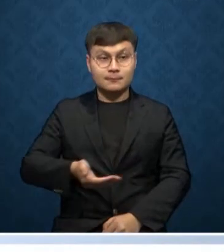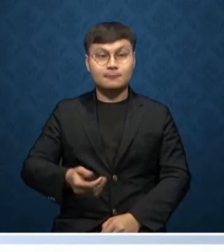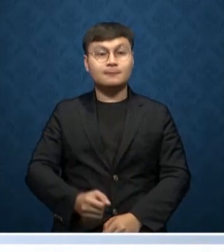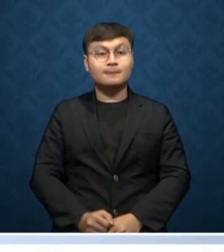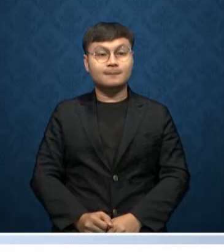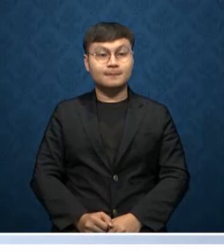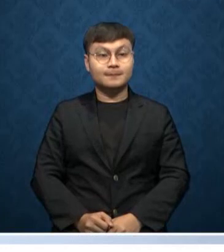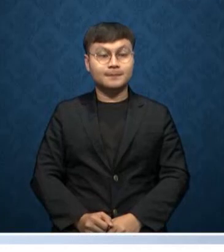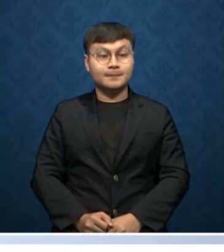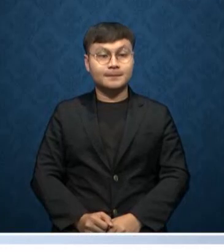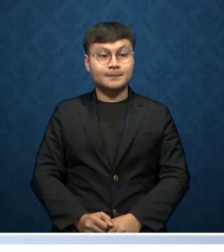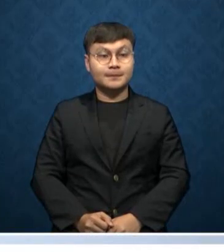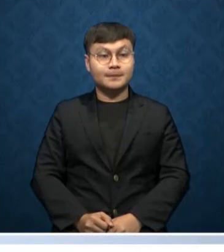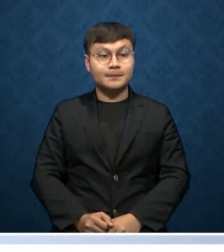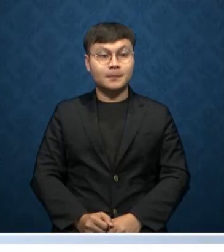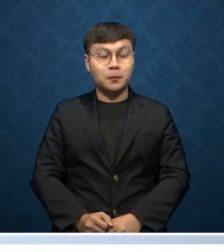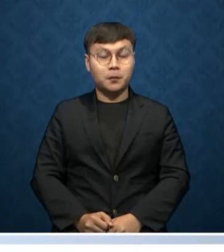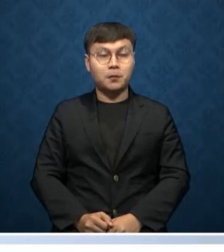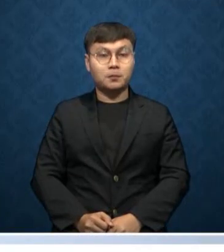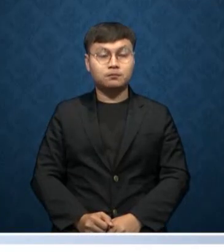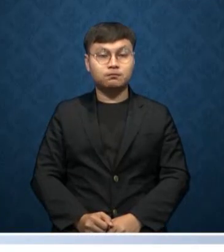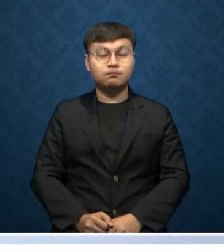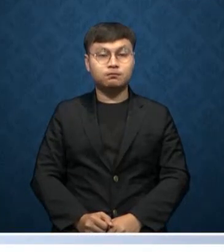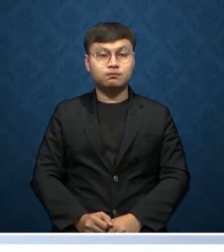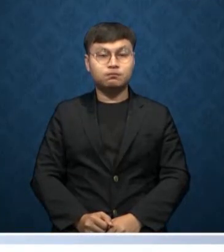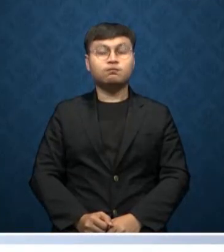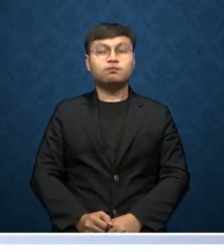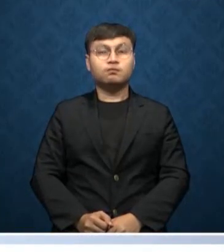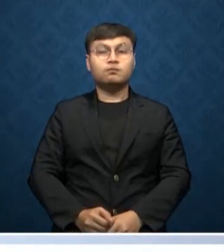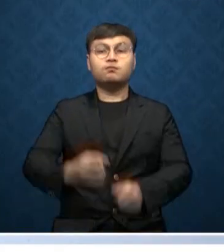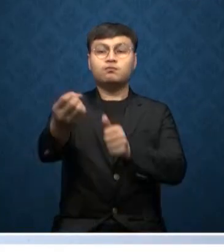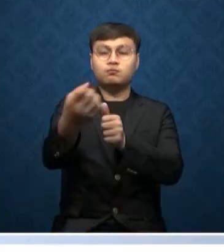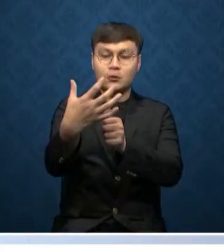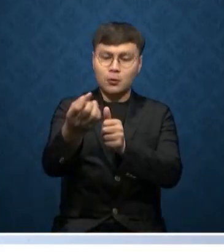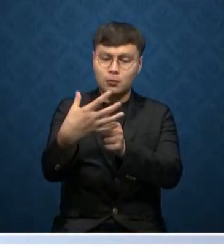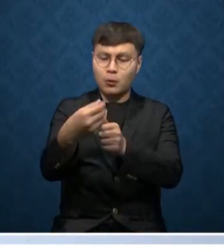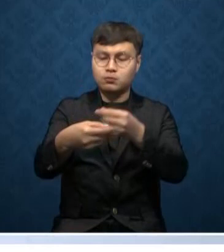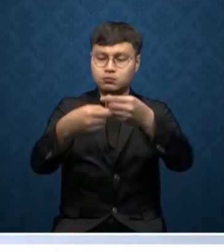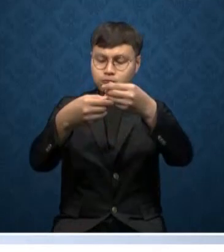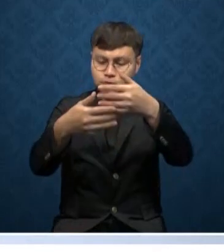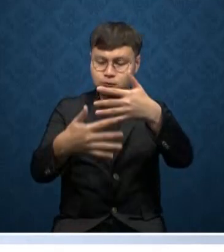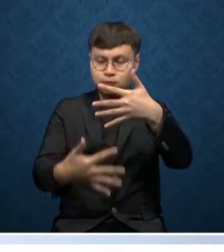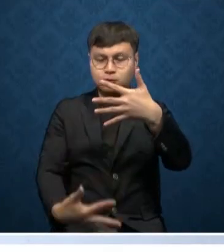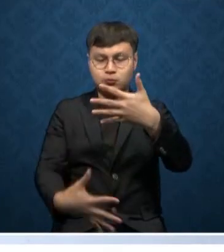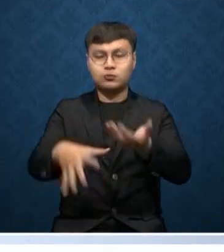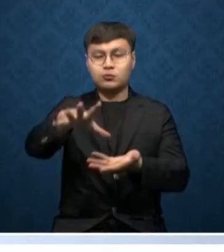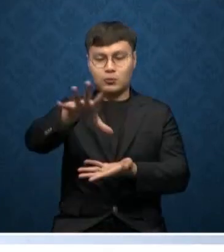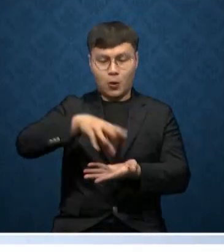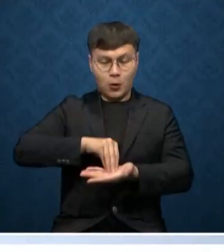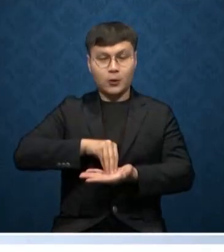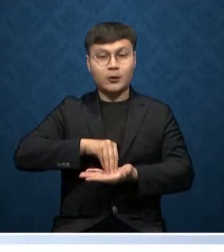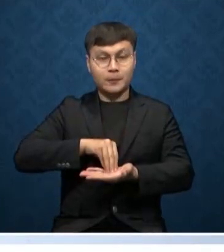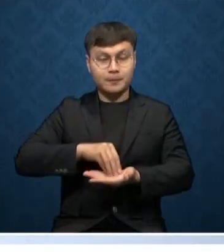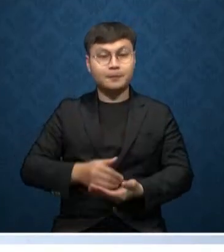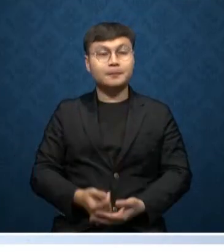เอ่อในประเด็นหลายๆเรื่องที่เป็นเรื่องของเอ่อข้อแนะนำต่างๆนะครับทางสำนักงานก็จะรับไปดำเนินการ